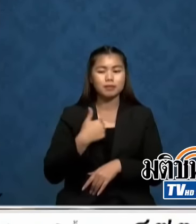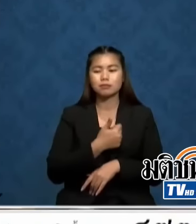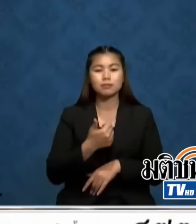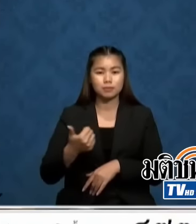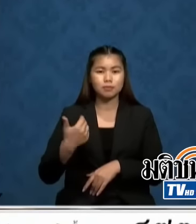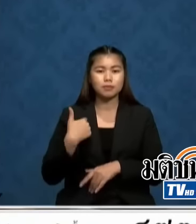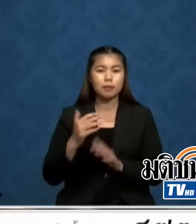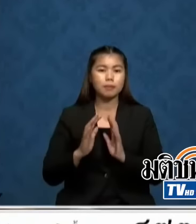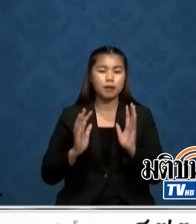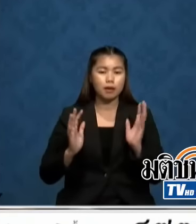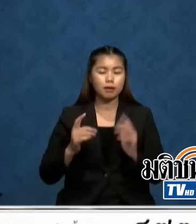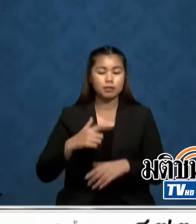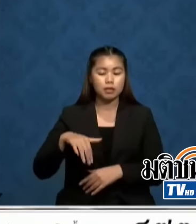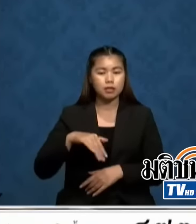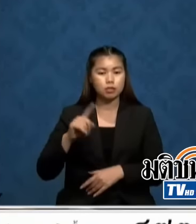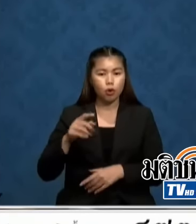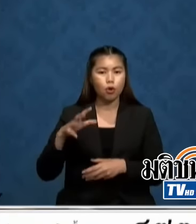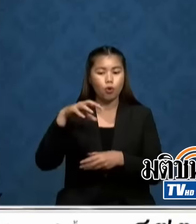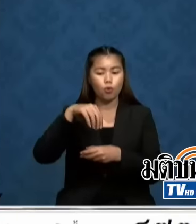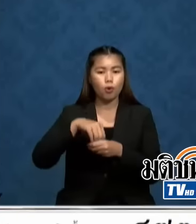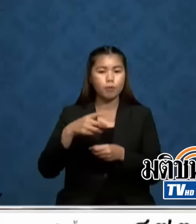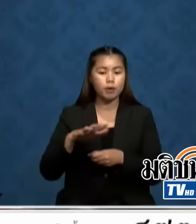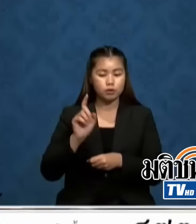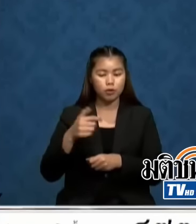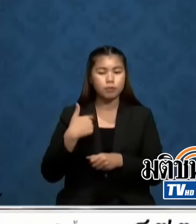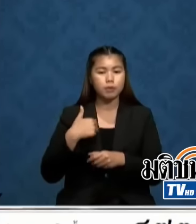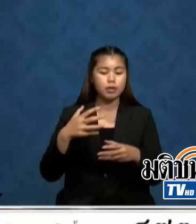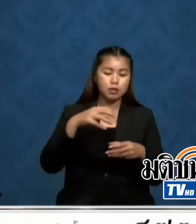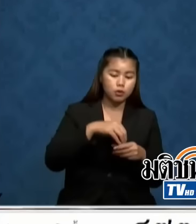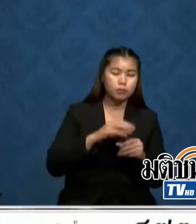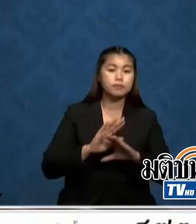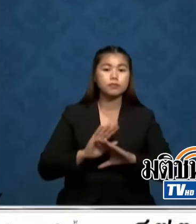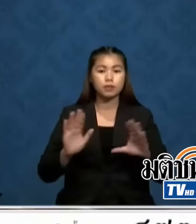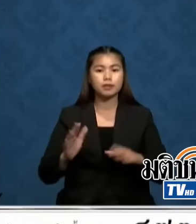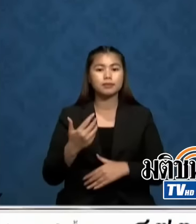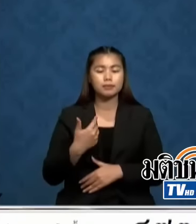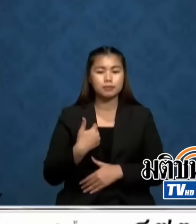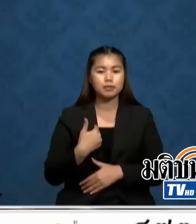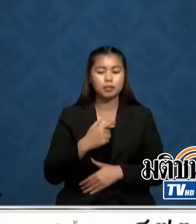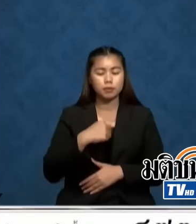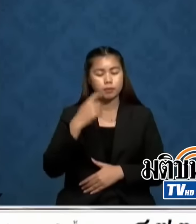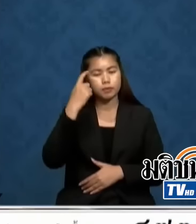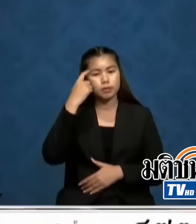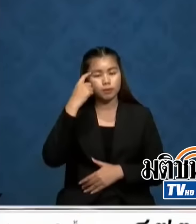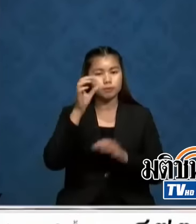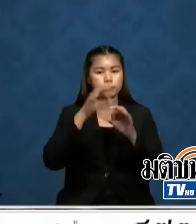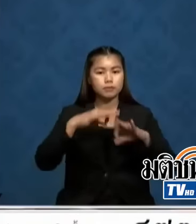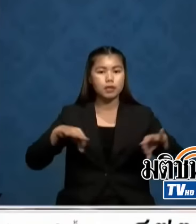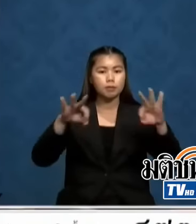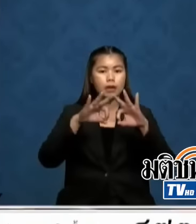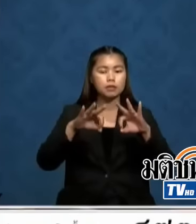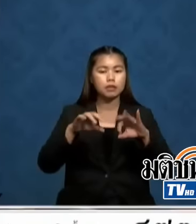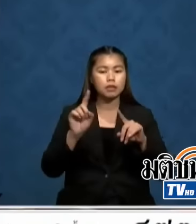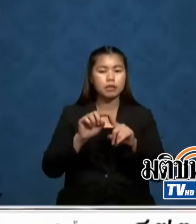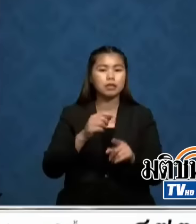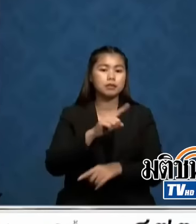เยอะแยะมากมายกว่านี้ครับที่อาจต้องรวมเข้าไปด้วยต้องยกเลิกด้วยอย่างที่ผมคิดว่าเป็นเรื่องใหญ่เลยนะครับท่านประธานนั่นก็คือเกี่ยวกับ